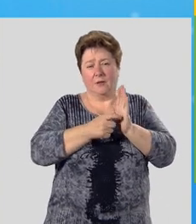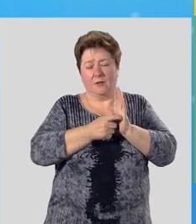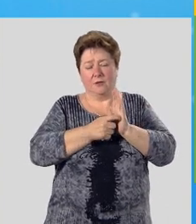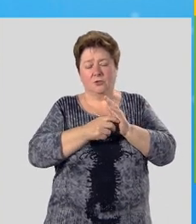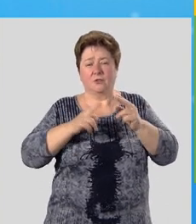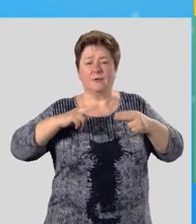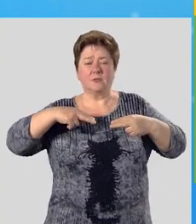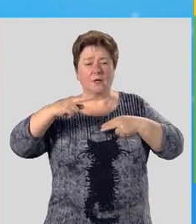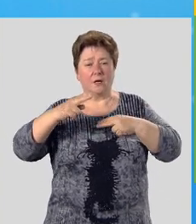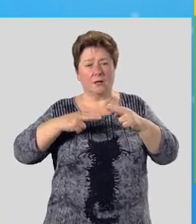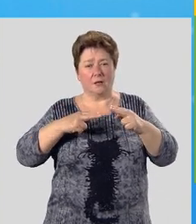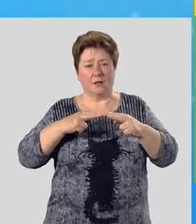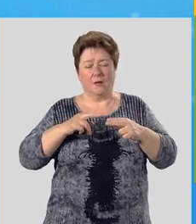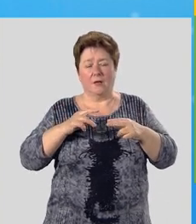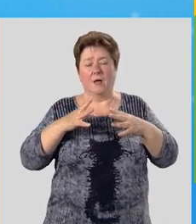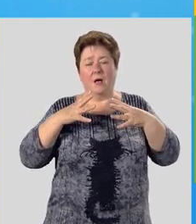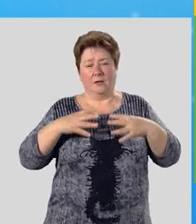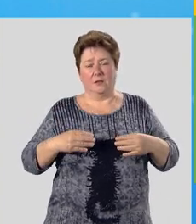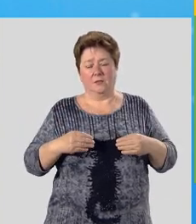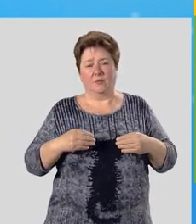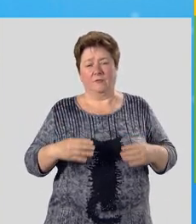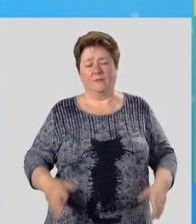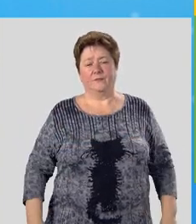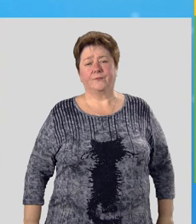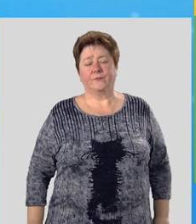клеточного строения организмов.